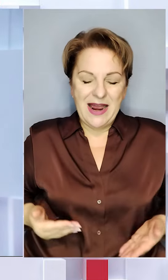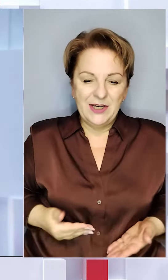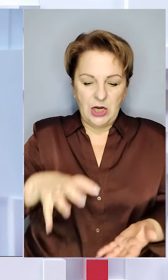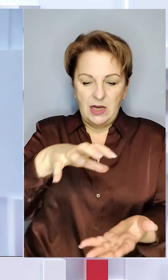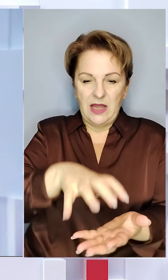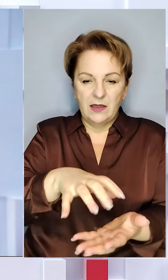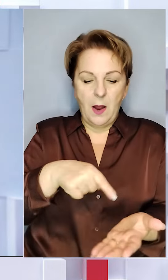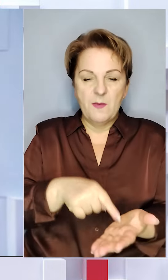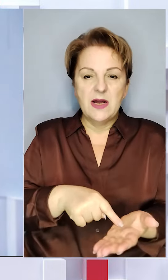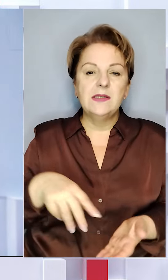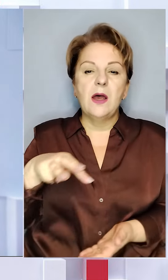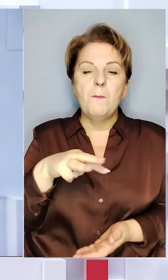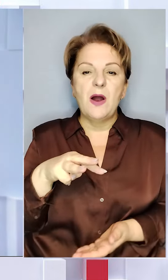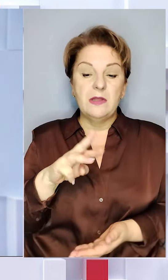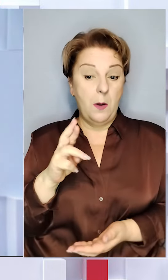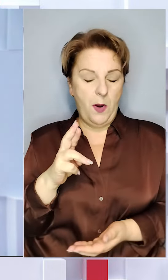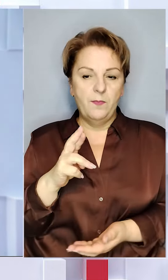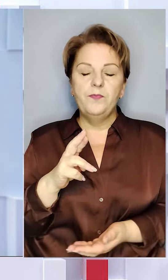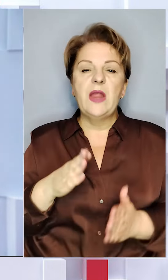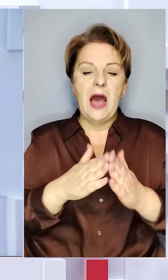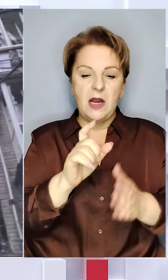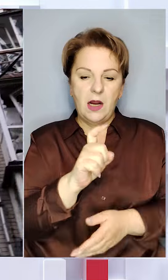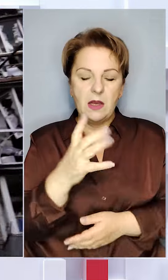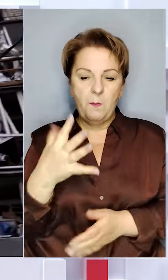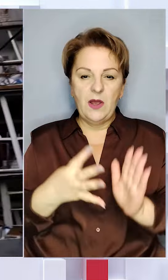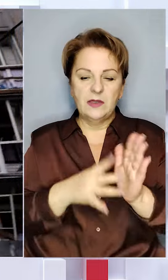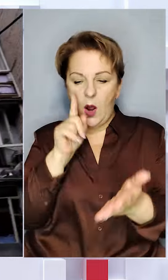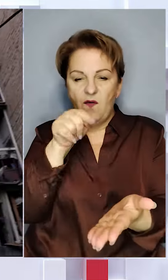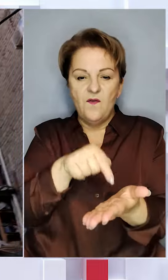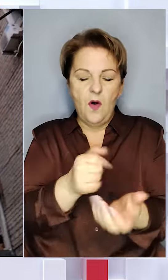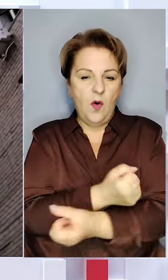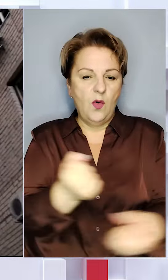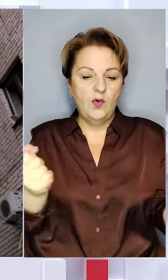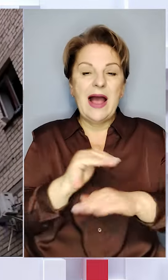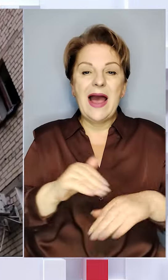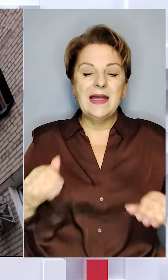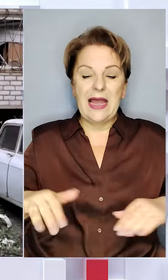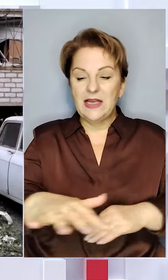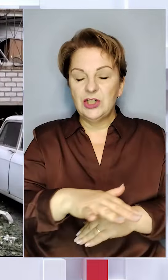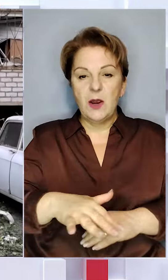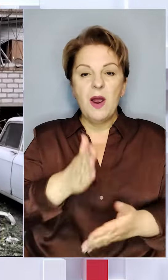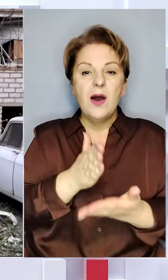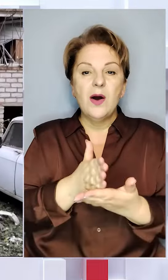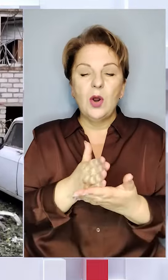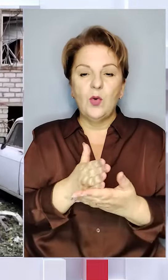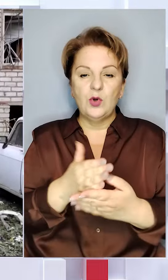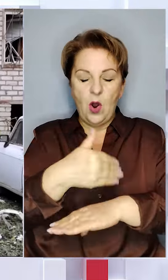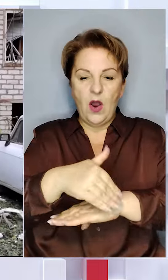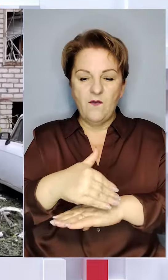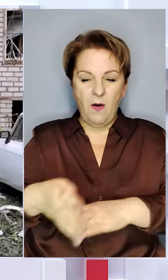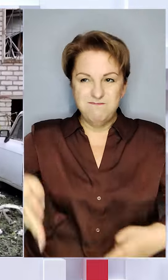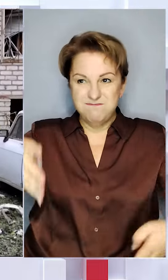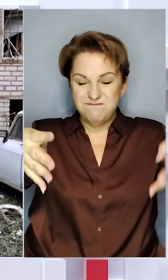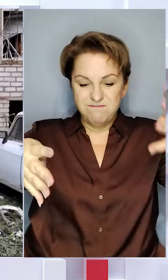обстрілу житлового сектору Миколаєва у п'ятницю. Ракетою Х-59 окупанти влучили у дитячий майданчик, розташований у